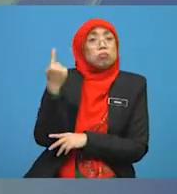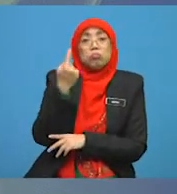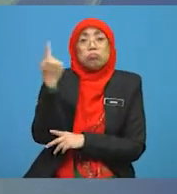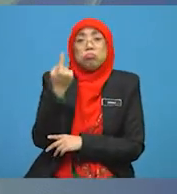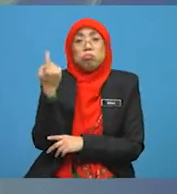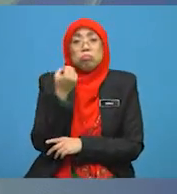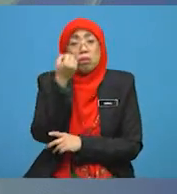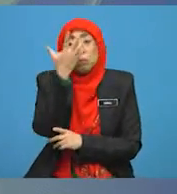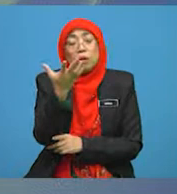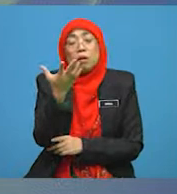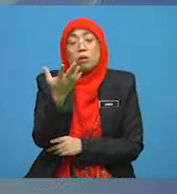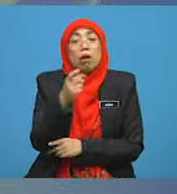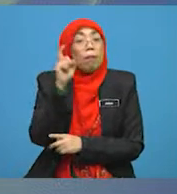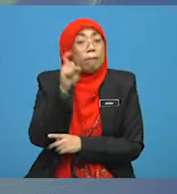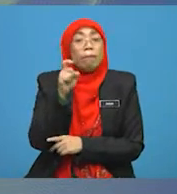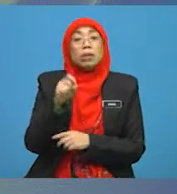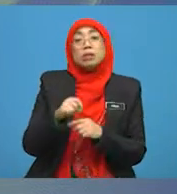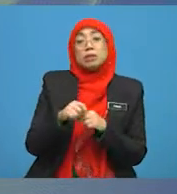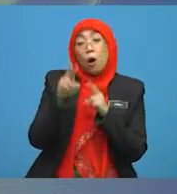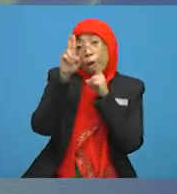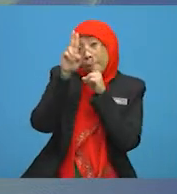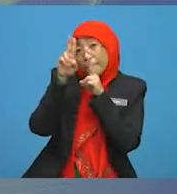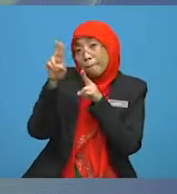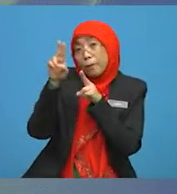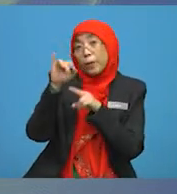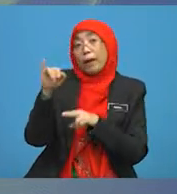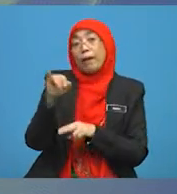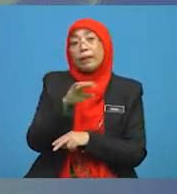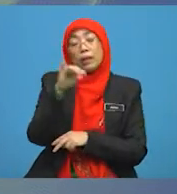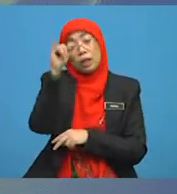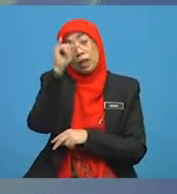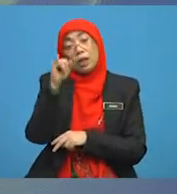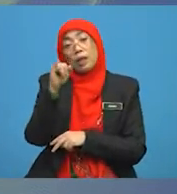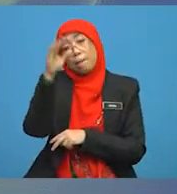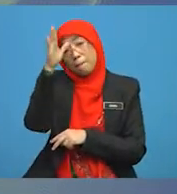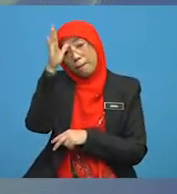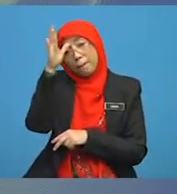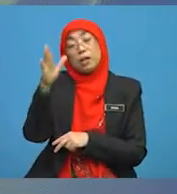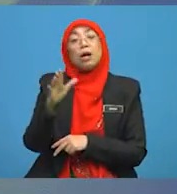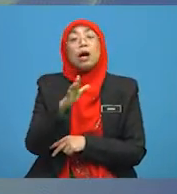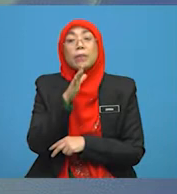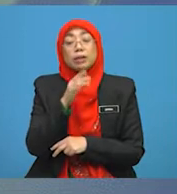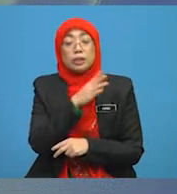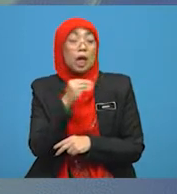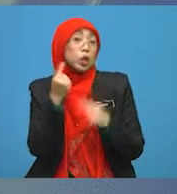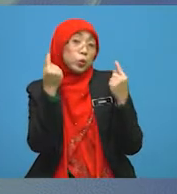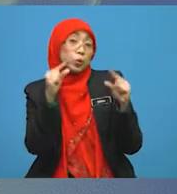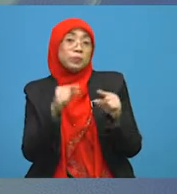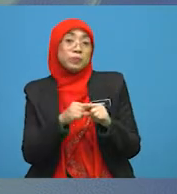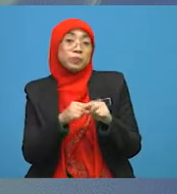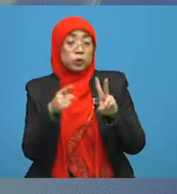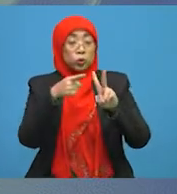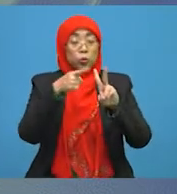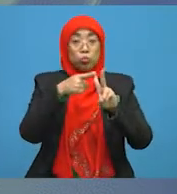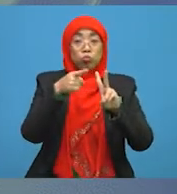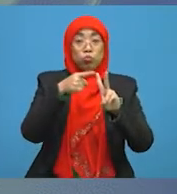pelajarnya agar mereka sentiasa menghormati kedua-dua ibu bapa dan para guru. Ayat kedua,